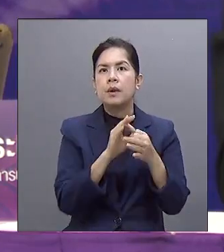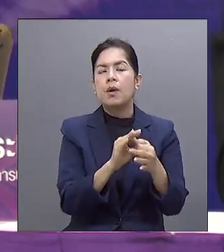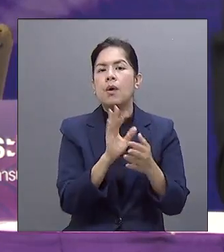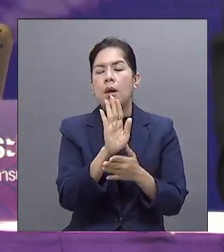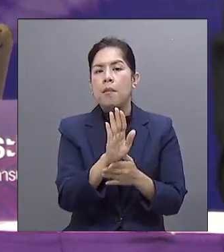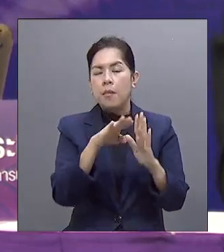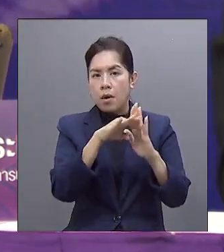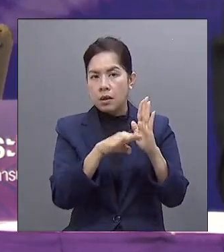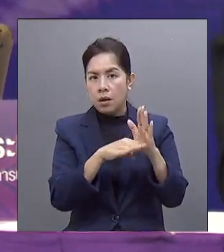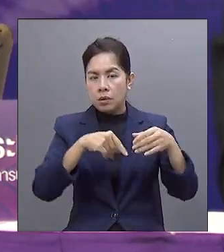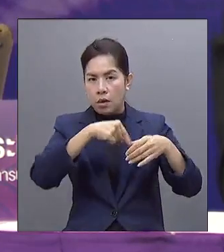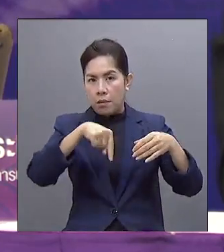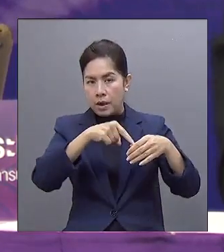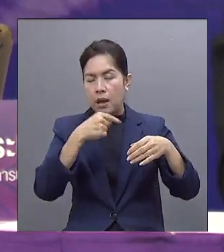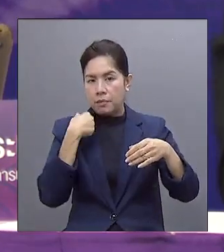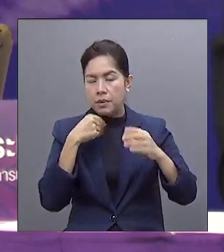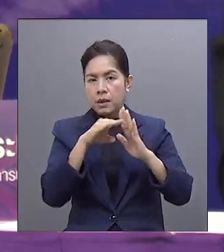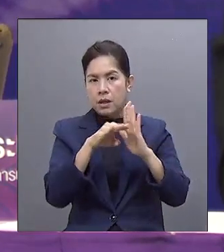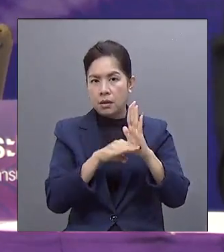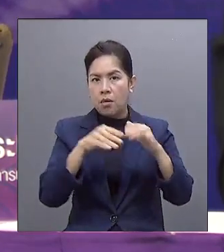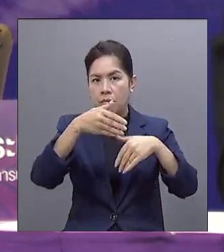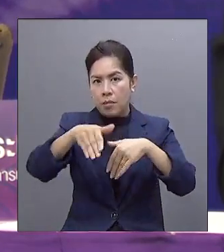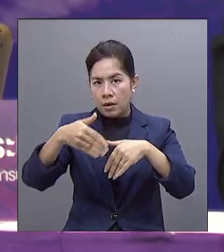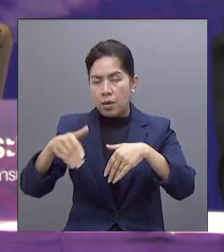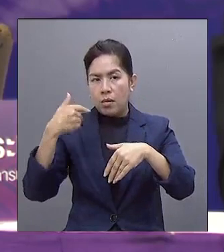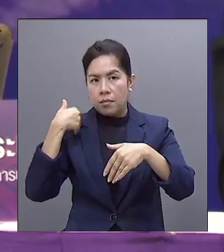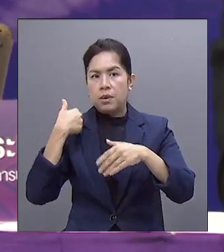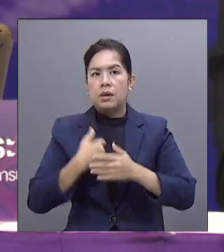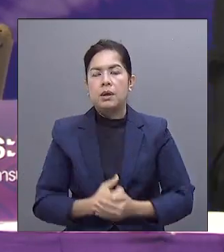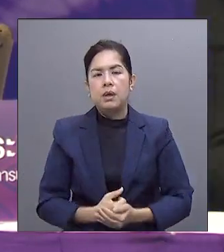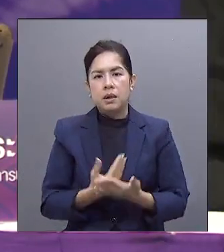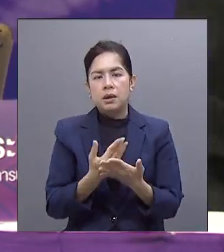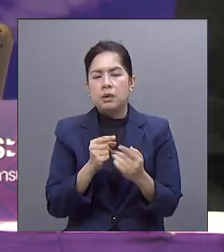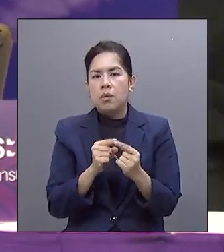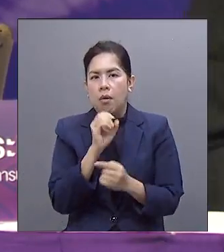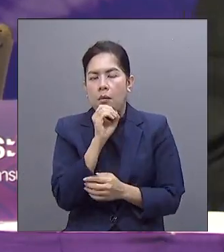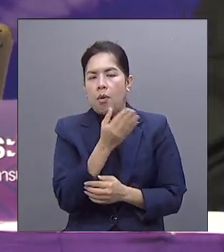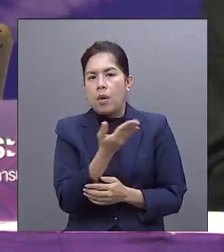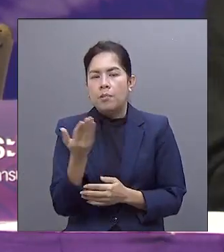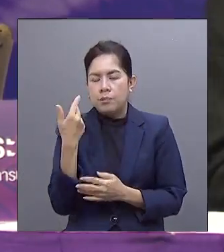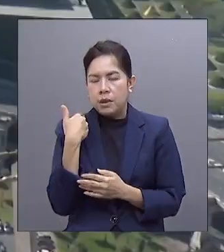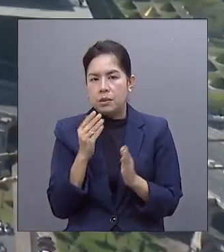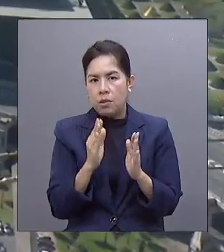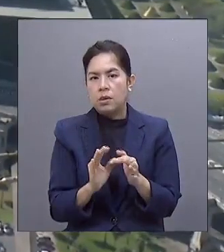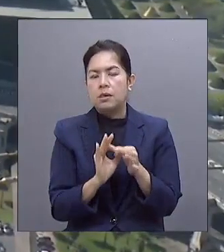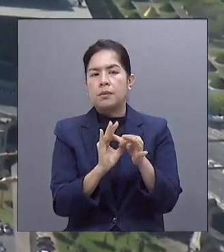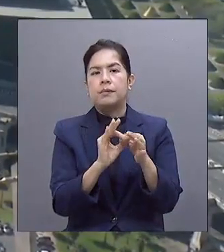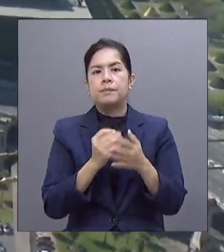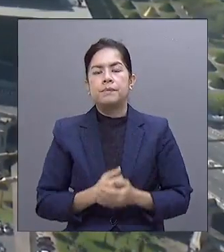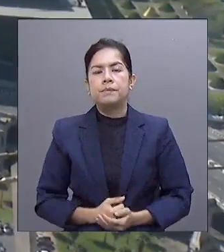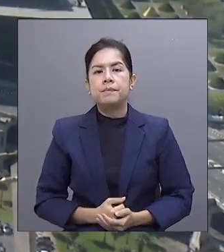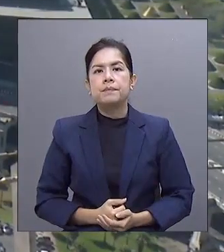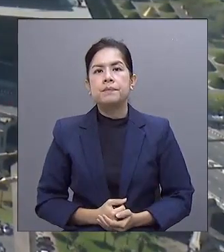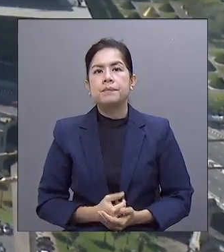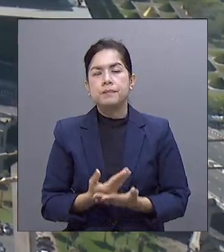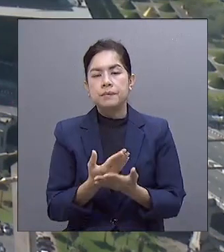และขั้นตอนภายนอกที่จะต้องขออนุญาตหน่วยงานที่เกี่ยวข้องนะครับขึ้นนะคะ